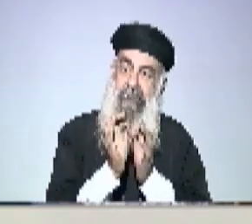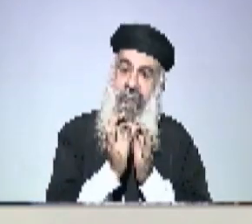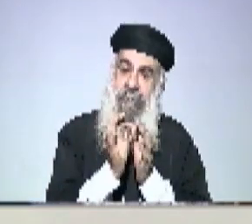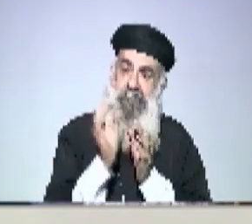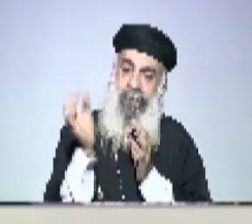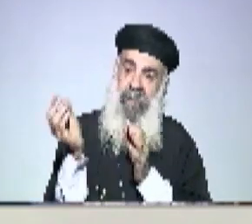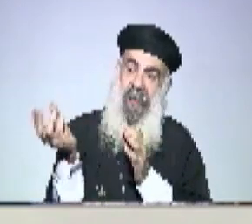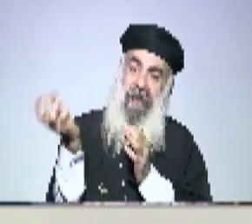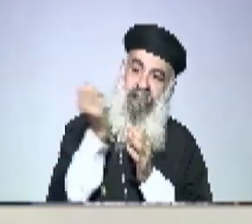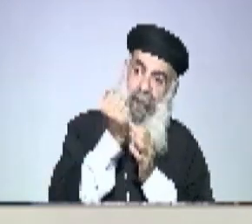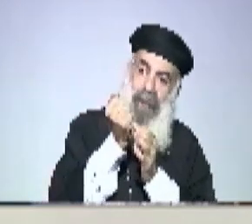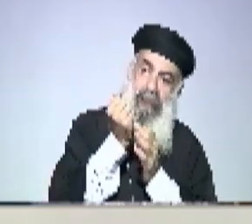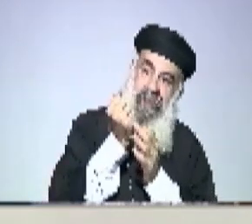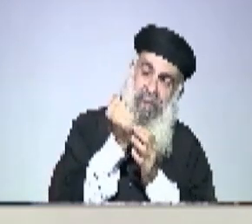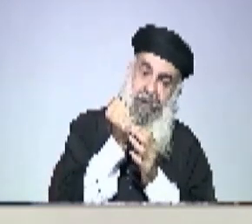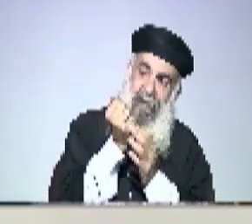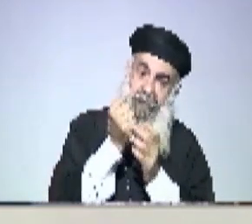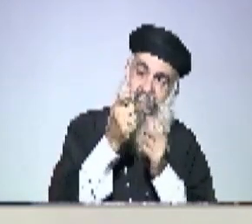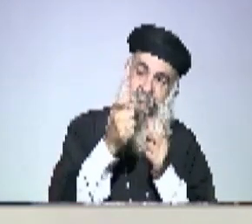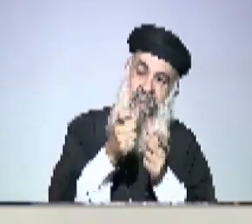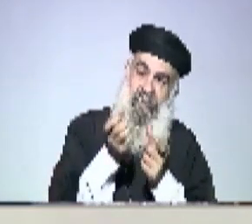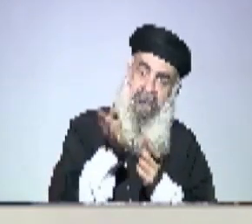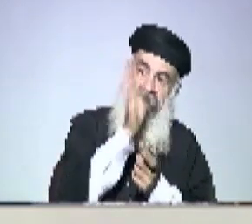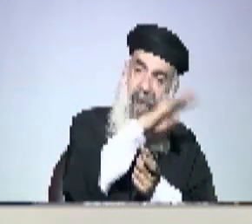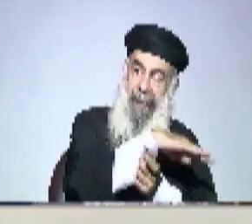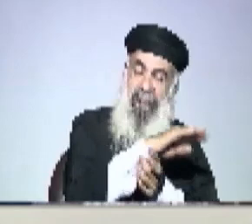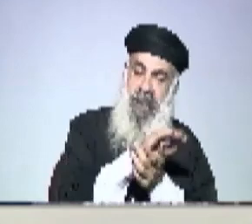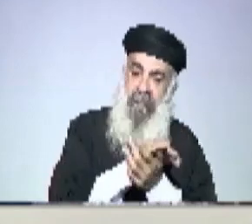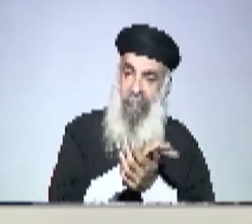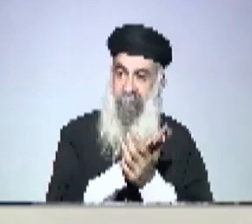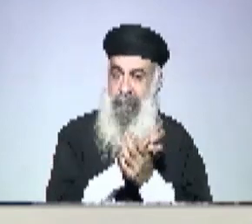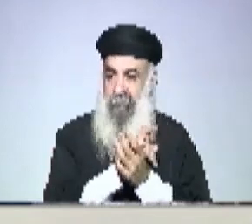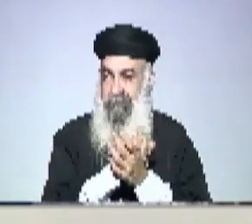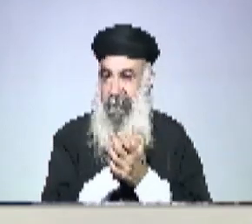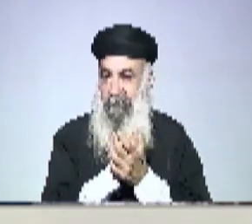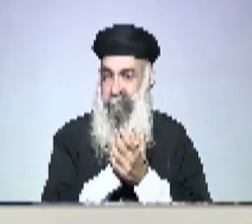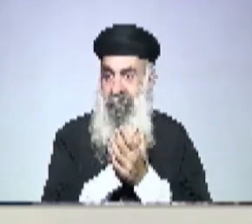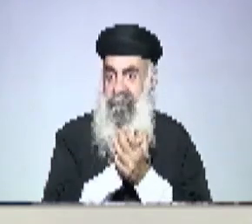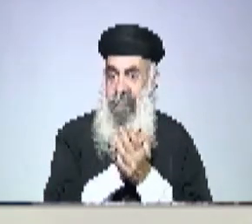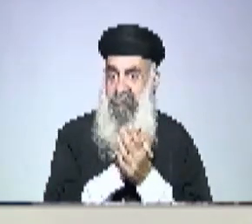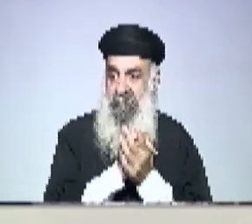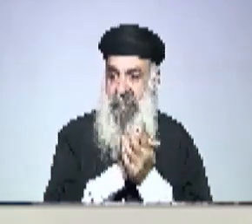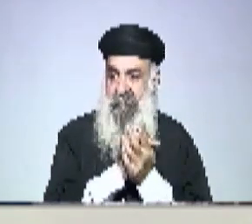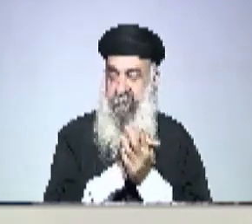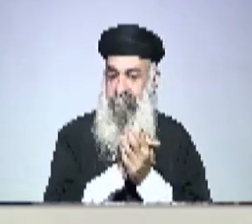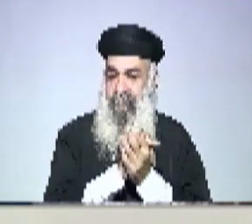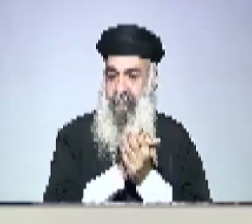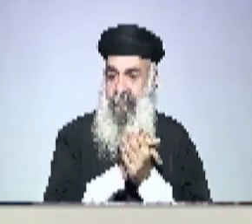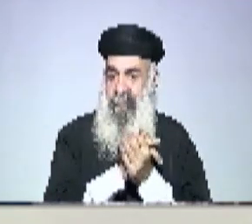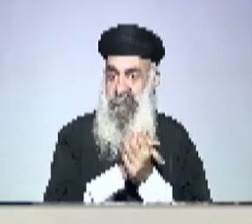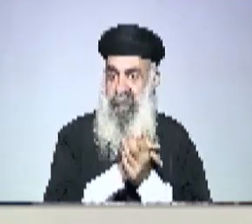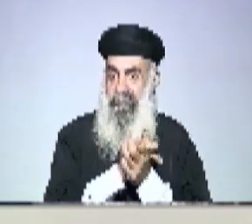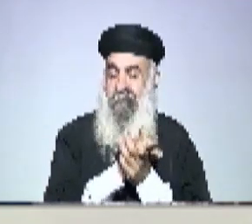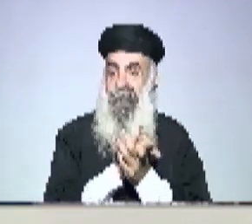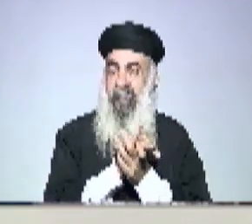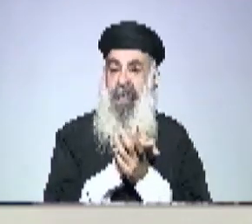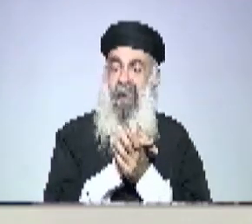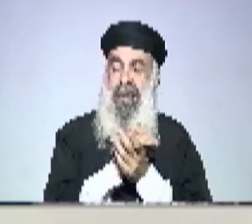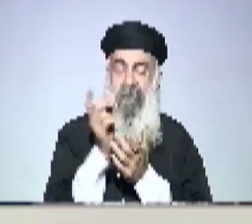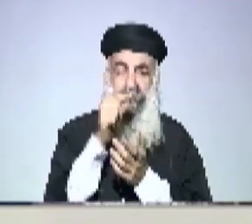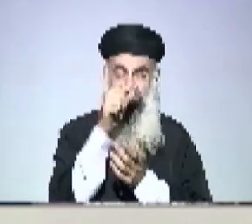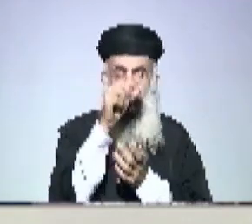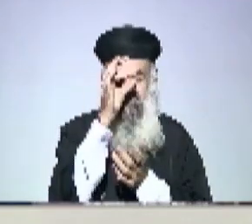جابوا القسط الذهبي على العذرا قالوا دي زي دي او دي تشبه لدي او دي رمز